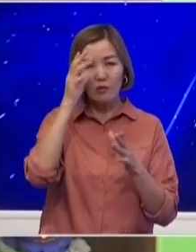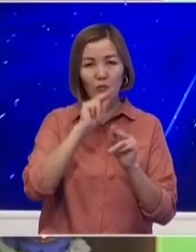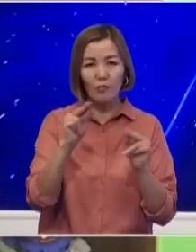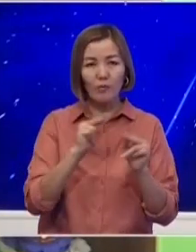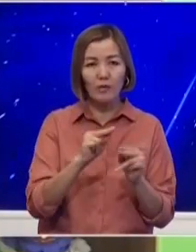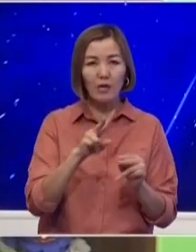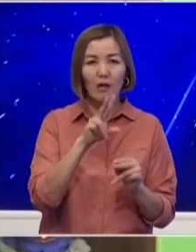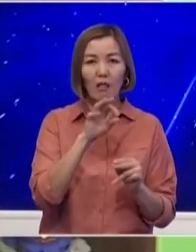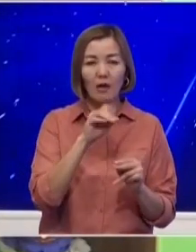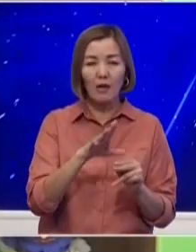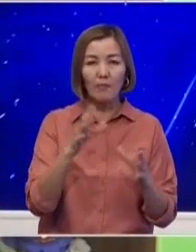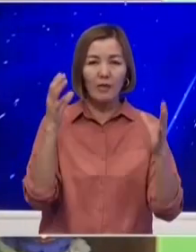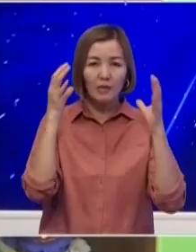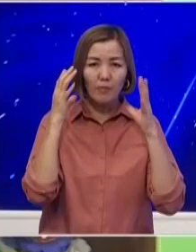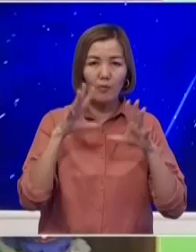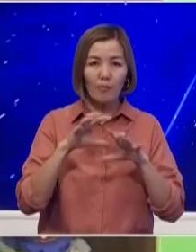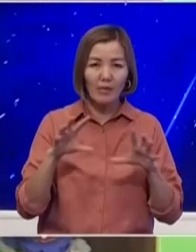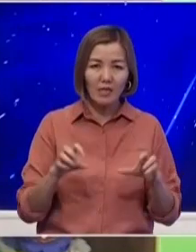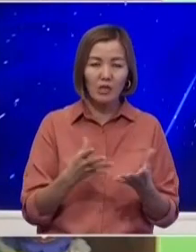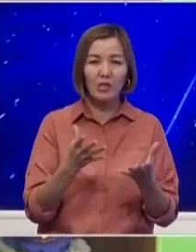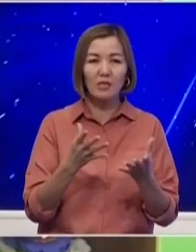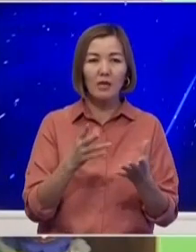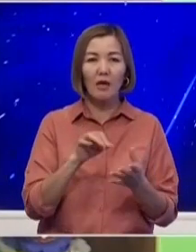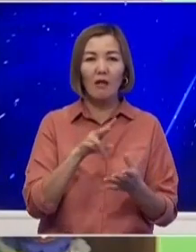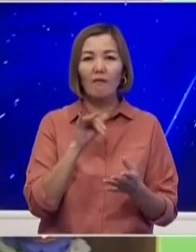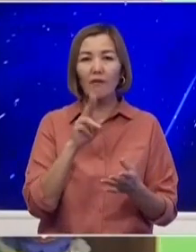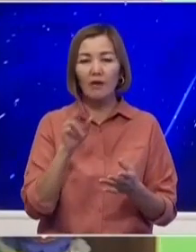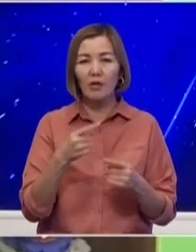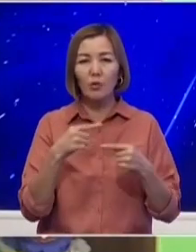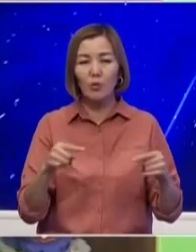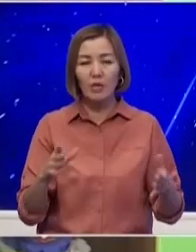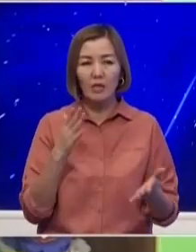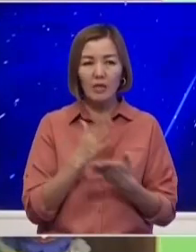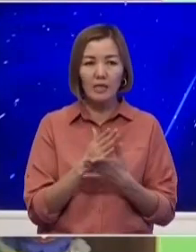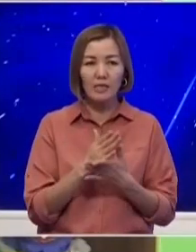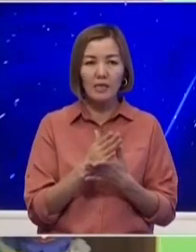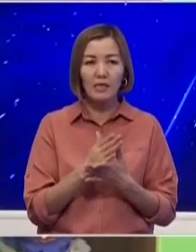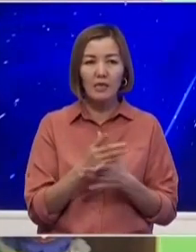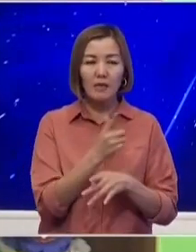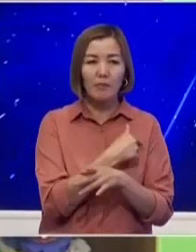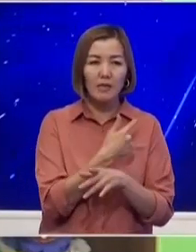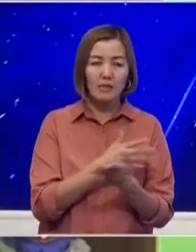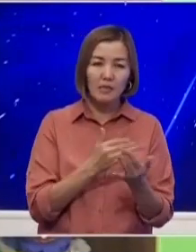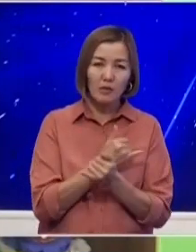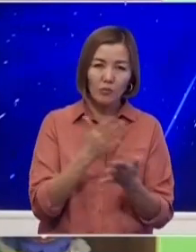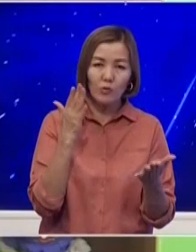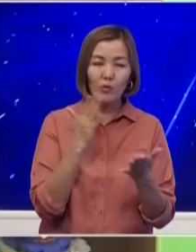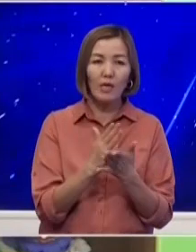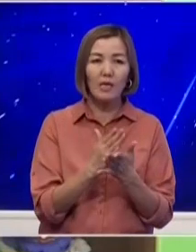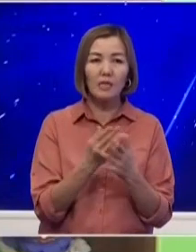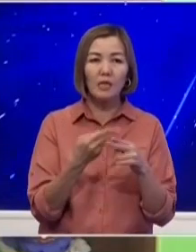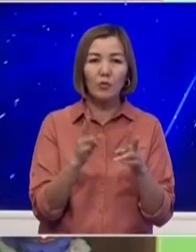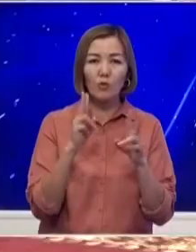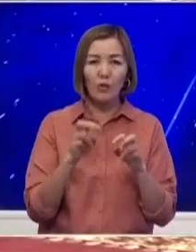как логопеды, дефектолог, массажисты, ЛФК и многие другие. Также у нас есть медицинский персонал, который